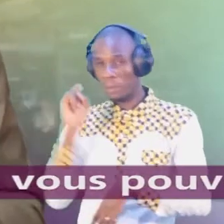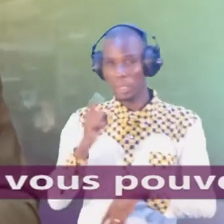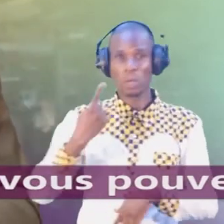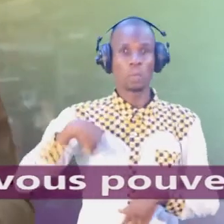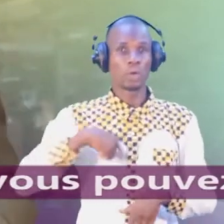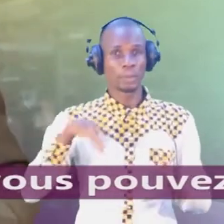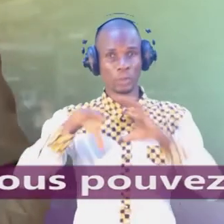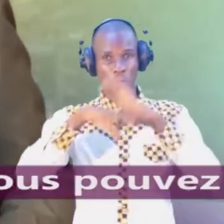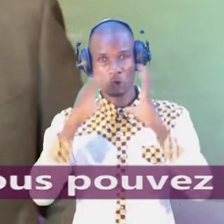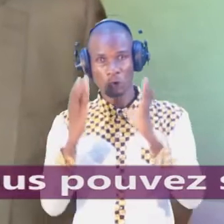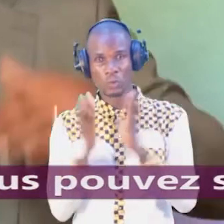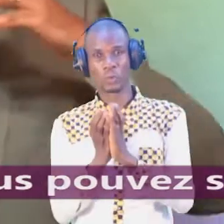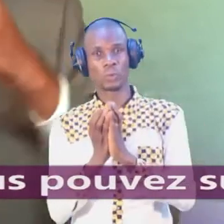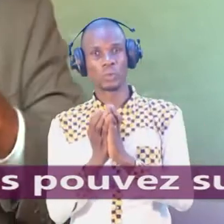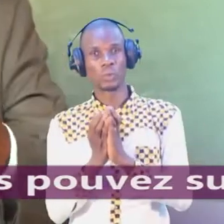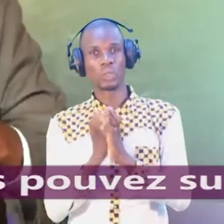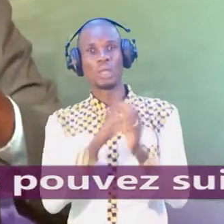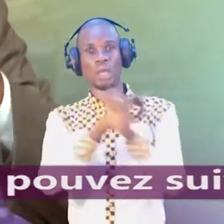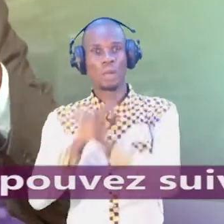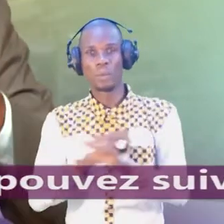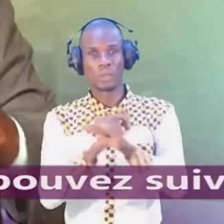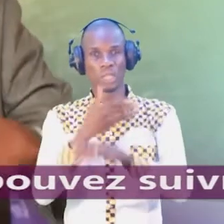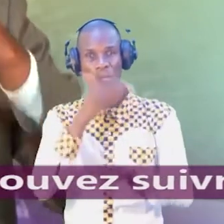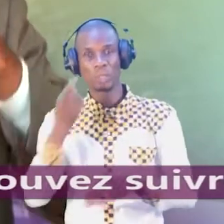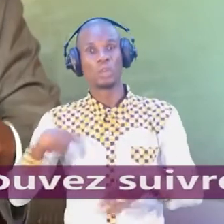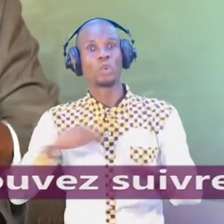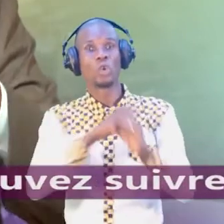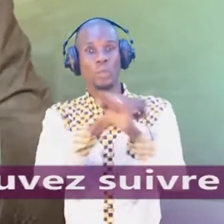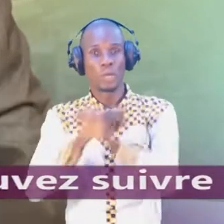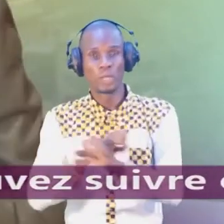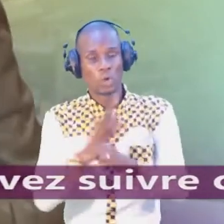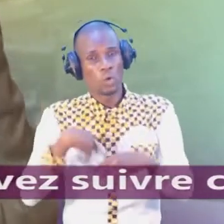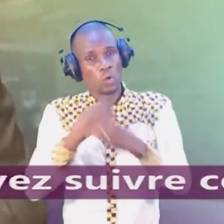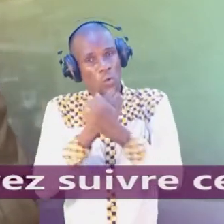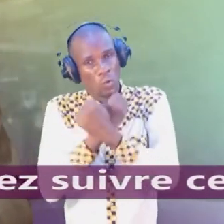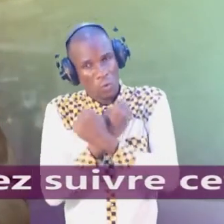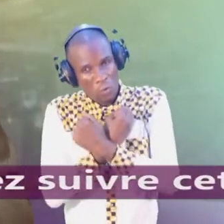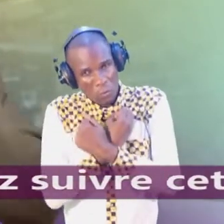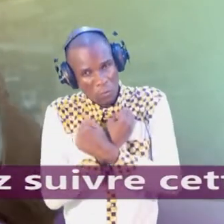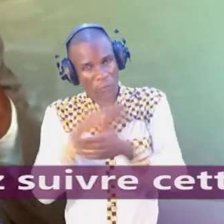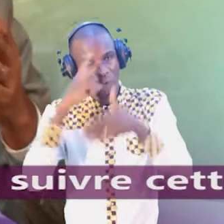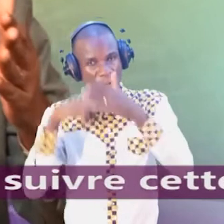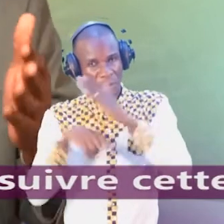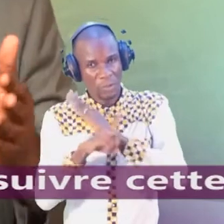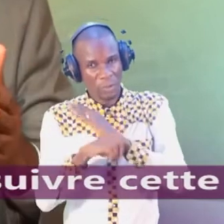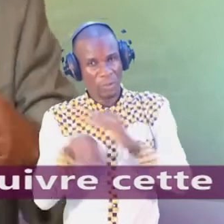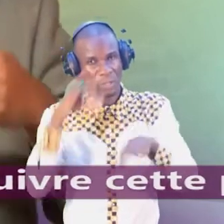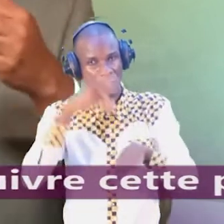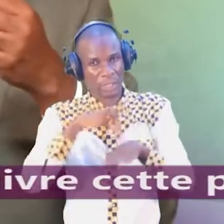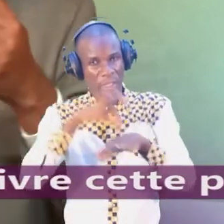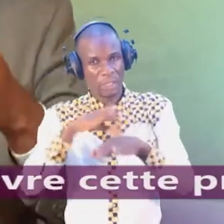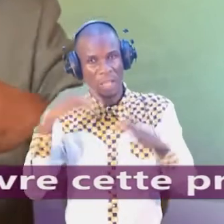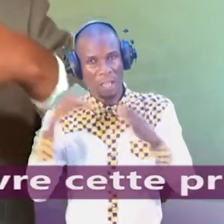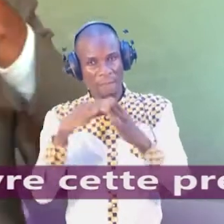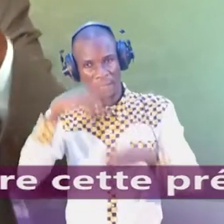mobeko ya mwambe yango ezali motindo mpo ete biso nyonso tozala mpenza babateli biloko malamu